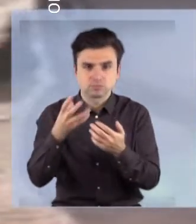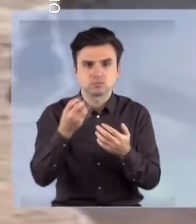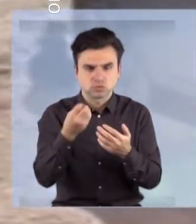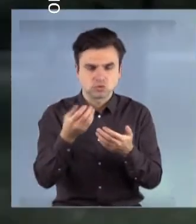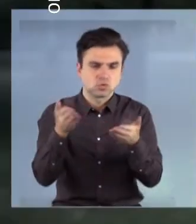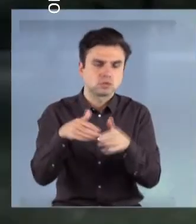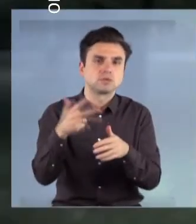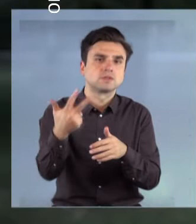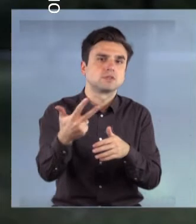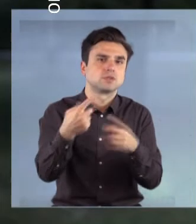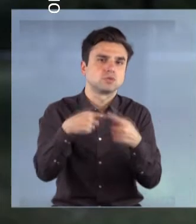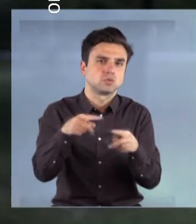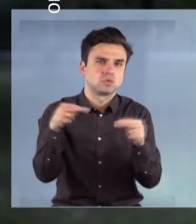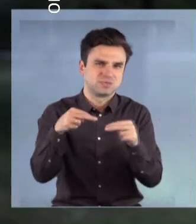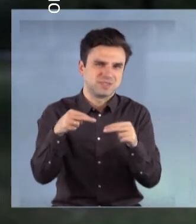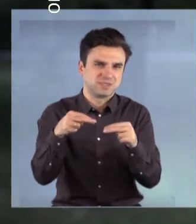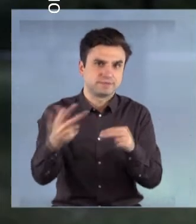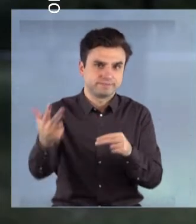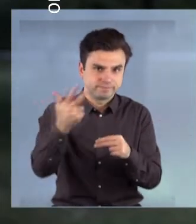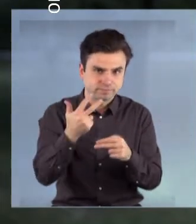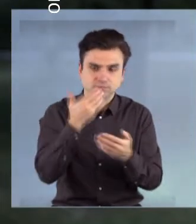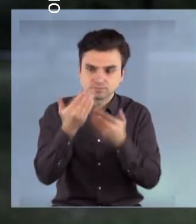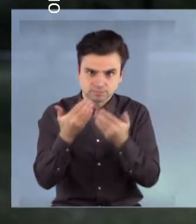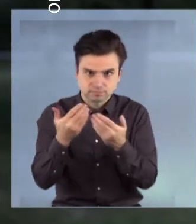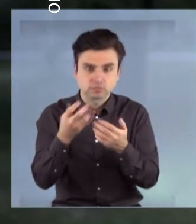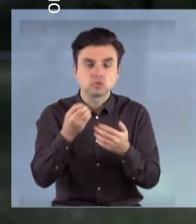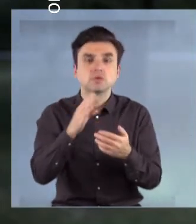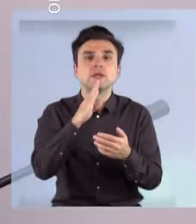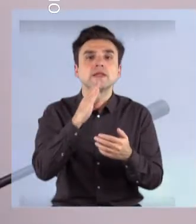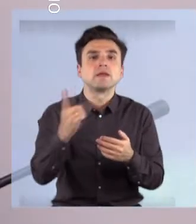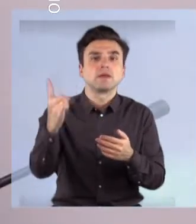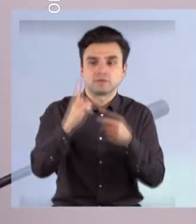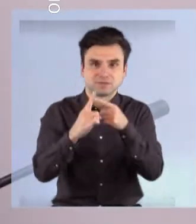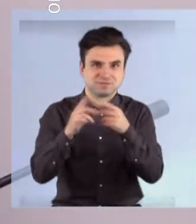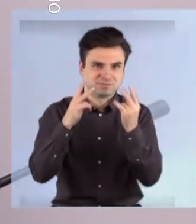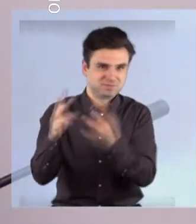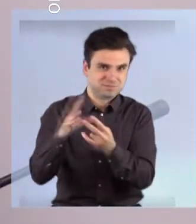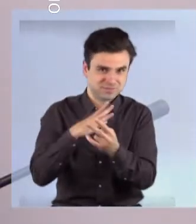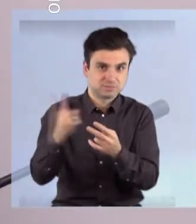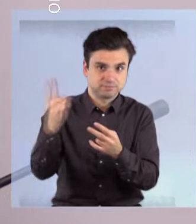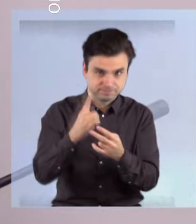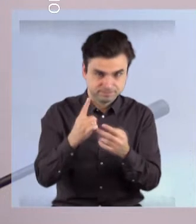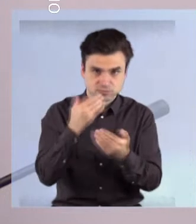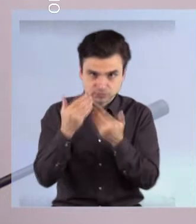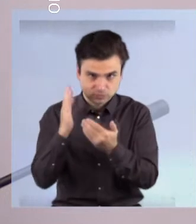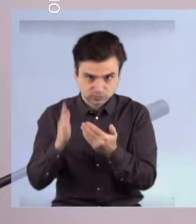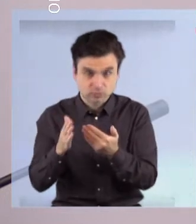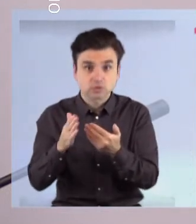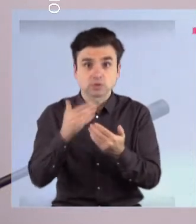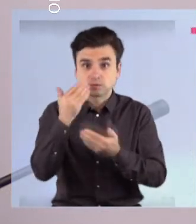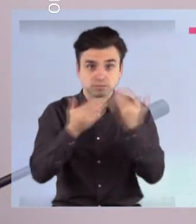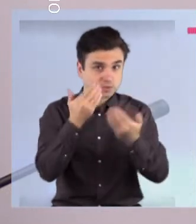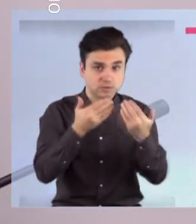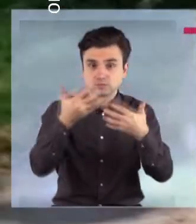а також лобове скло і задню частину. У такому пошкодженому стані правоохоронець побачив автівку вранці.